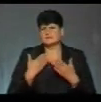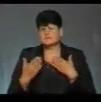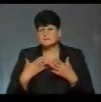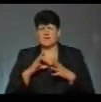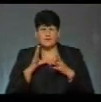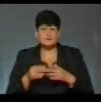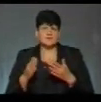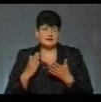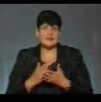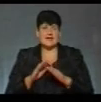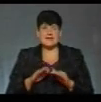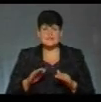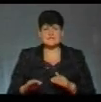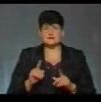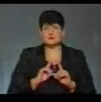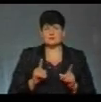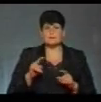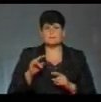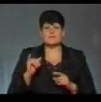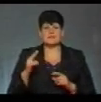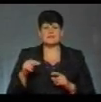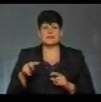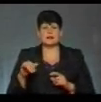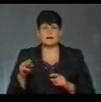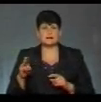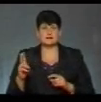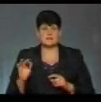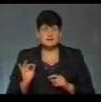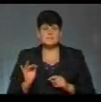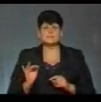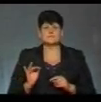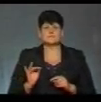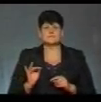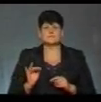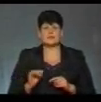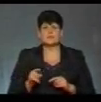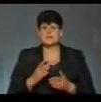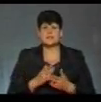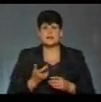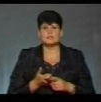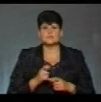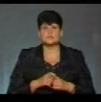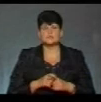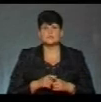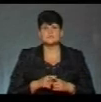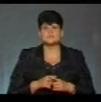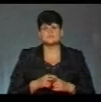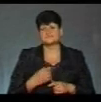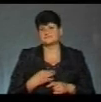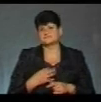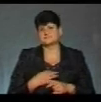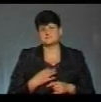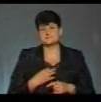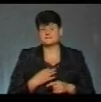от діти підліткового віку, в силу оцих же ж вікових психологічних особливостей, вони є дуже безпечні.